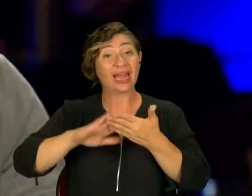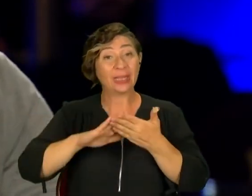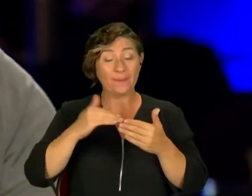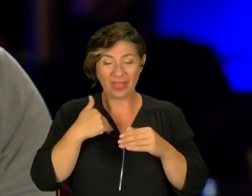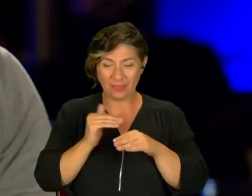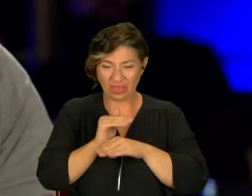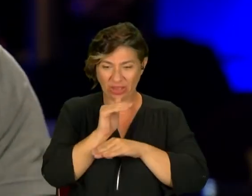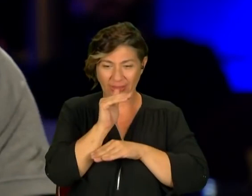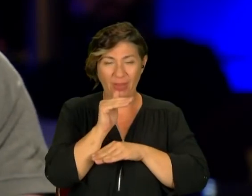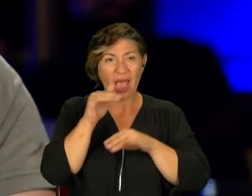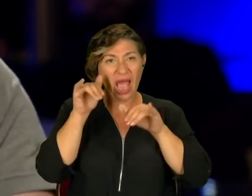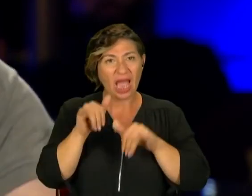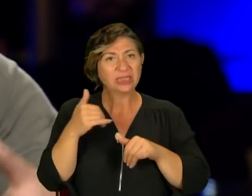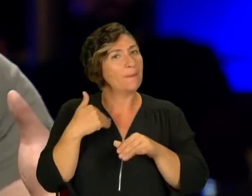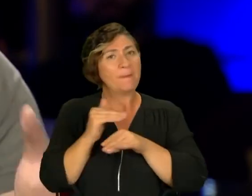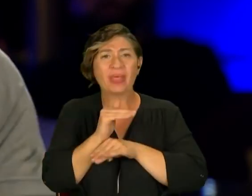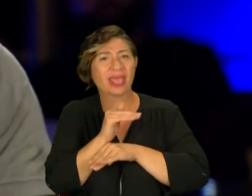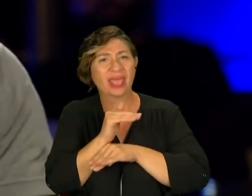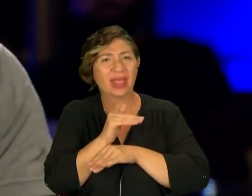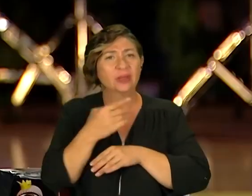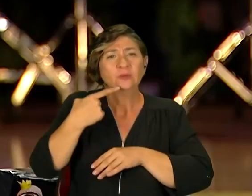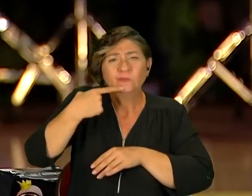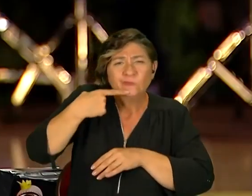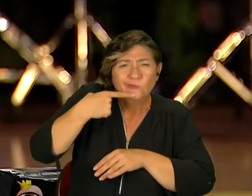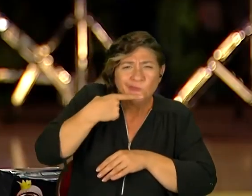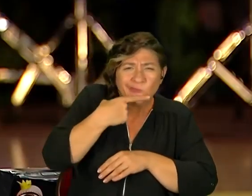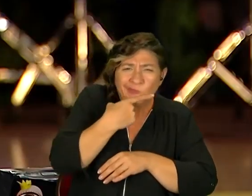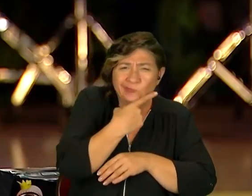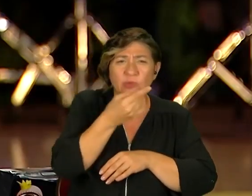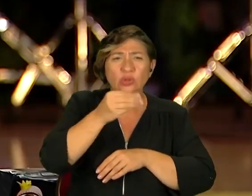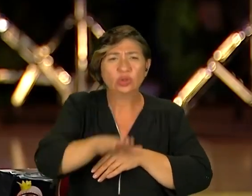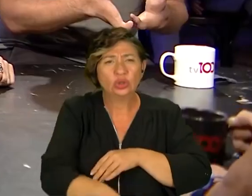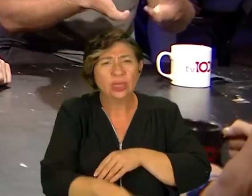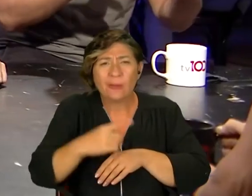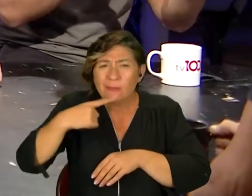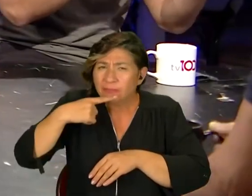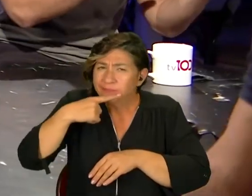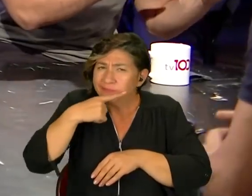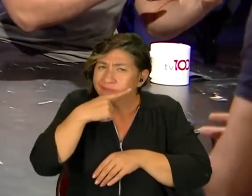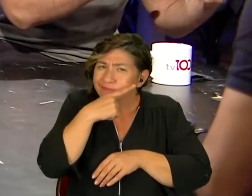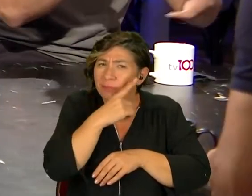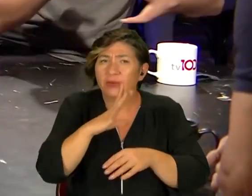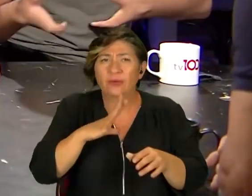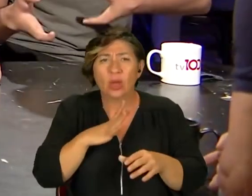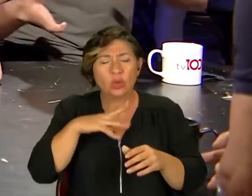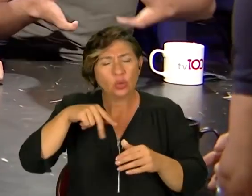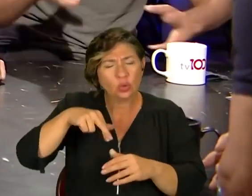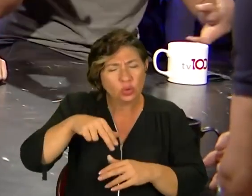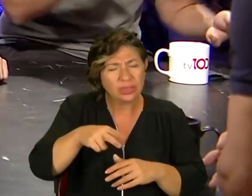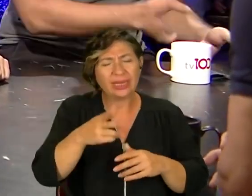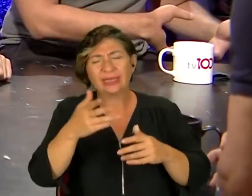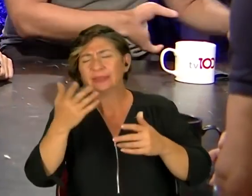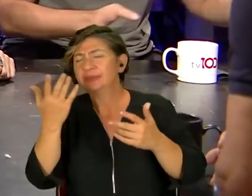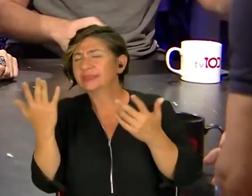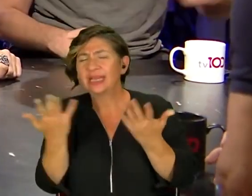benim yaşadığım, çünkü ben aynı şeyleri yaşadım, zorlukları yaşadım. Çocukken yaşadığım zorluklar, işte yürürken,